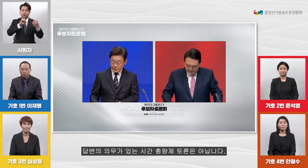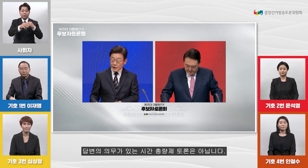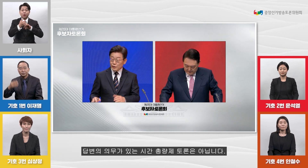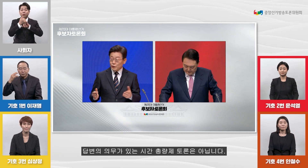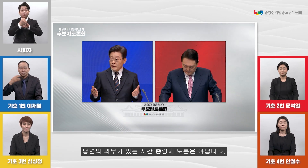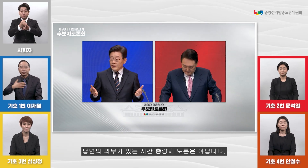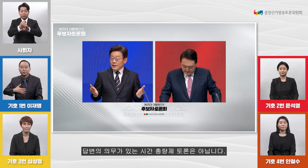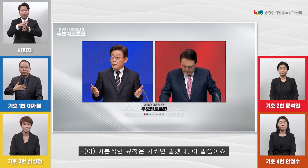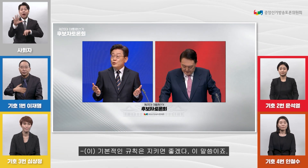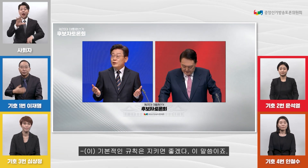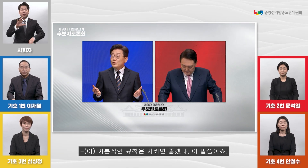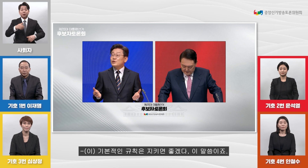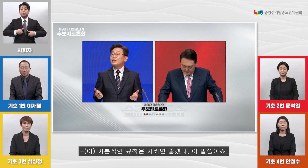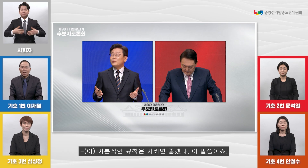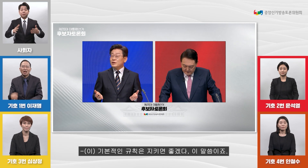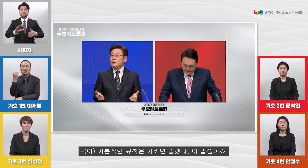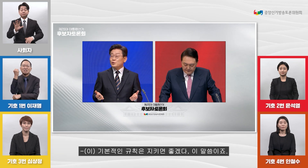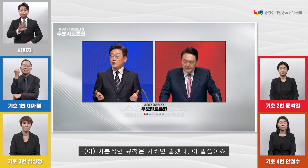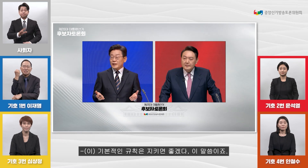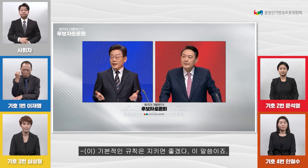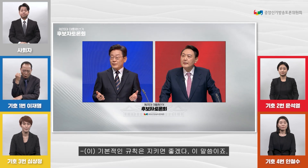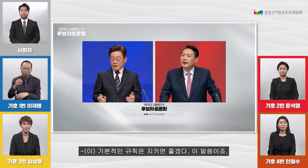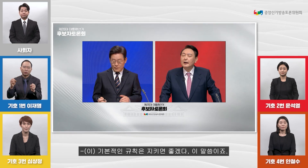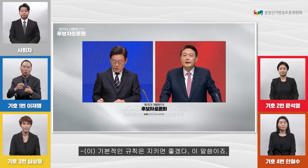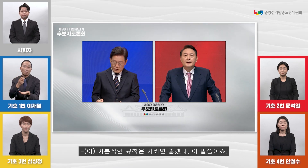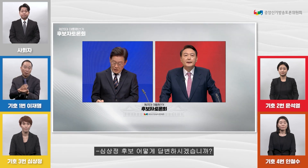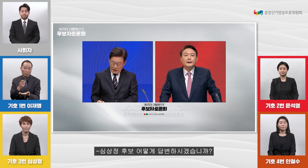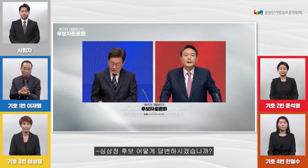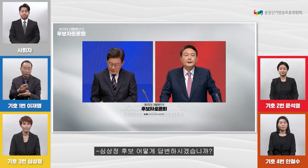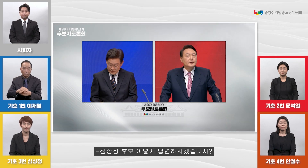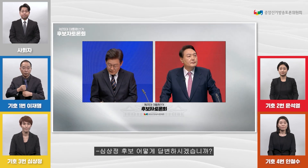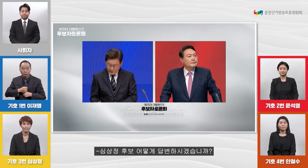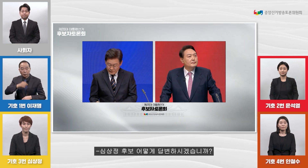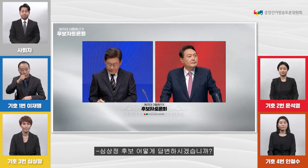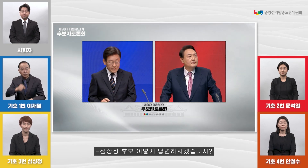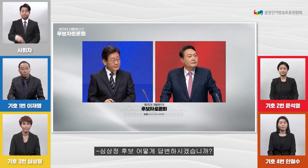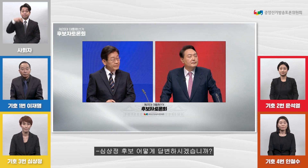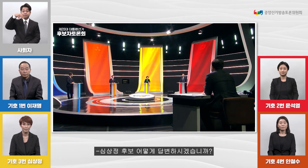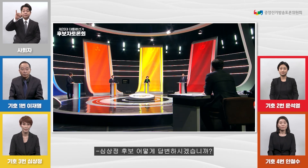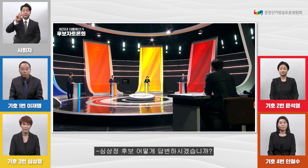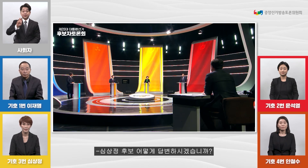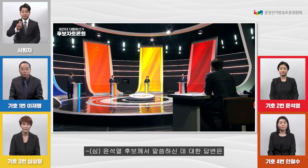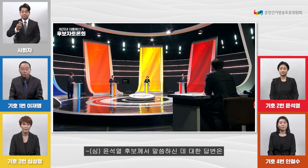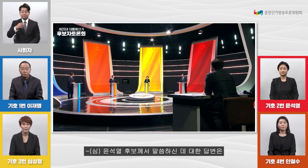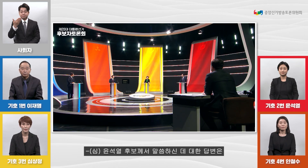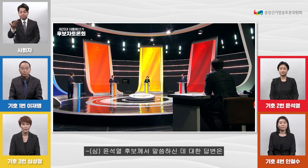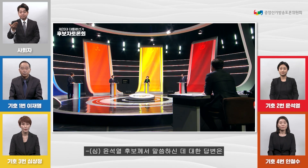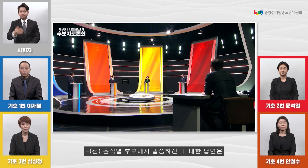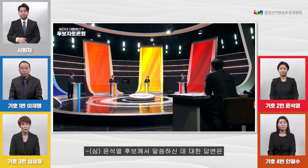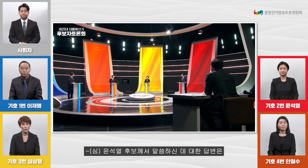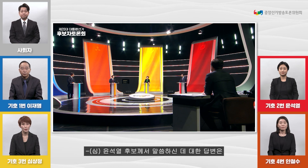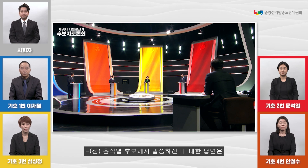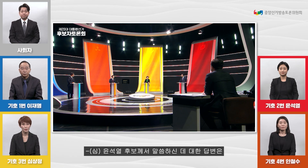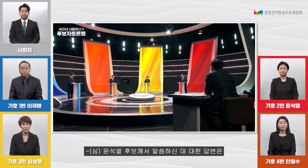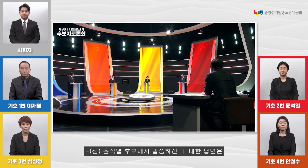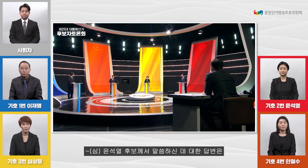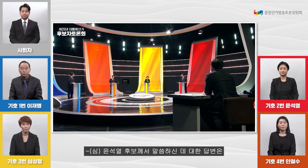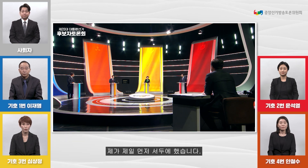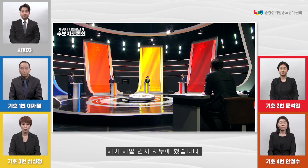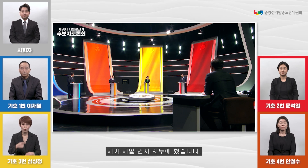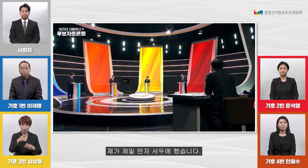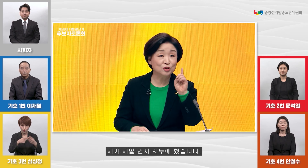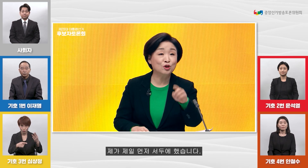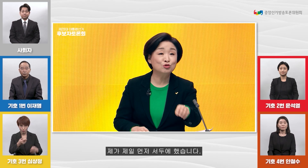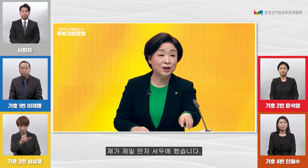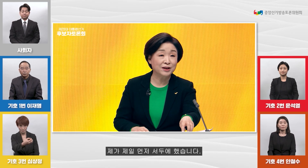총량제 토론은 아닙니다. 기본적인 규칙은 좀 지키면 좋겠다 네. 이 말씀이죠. 자, 심상정 후보 어떻게 답변하시겠습니까? 지금 윤석열 후보께서 말씀하신 데 대한 답변은